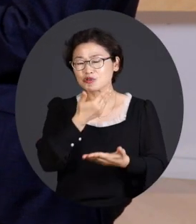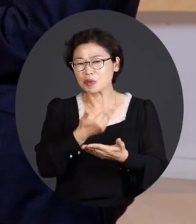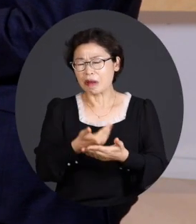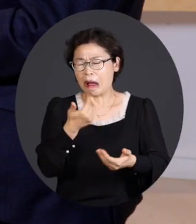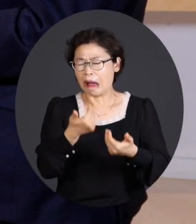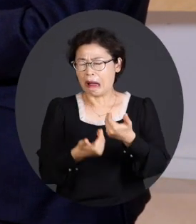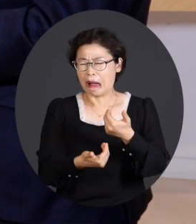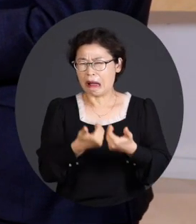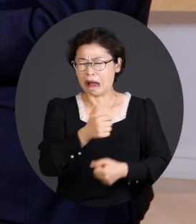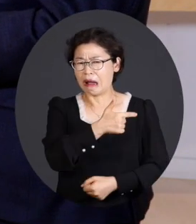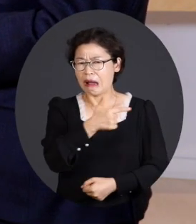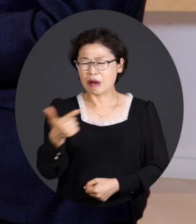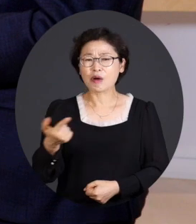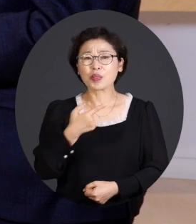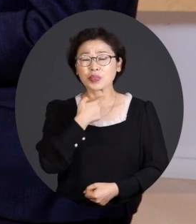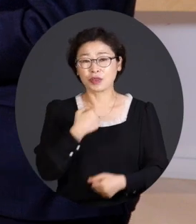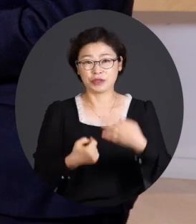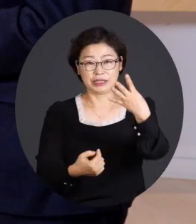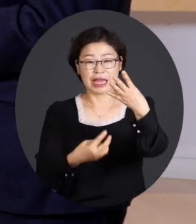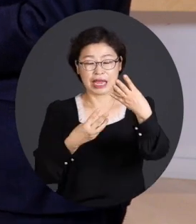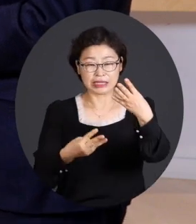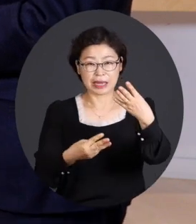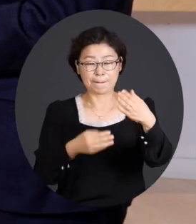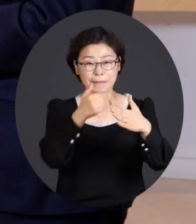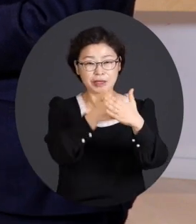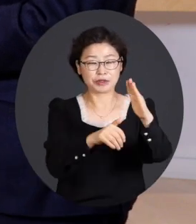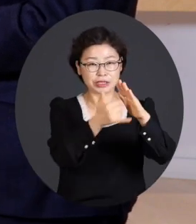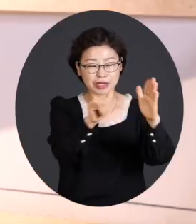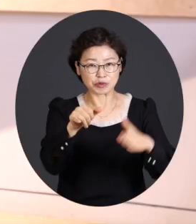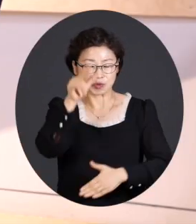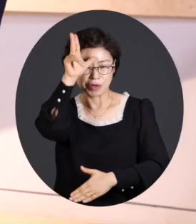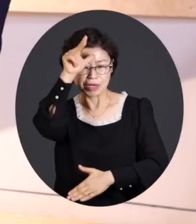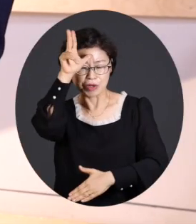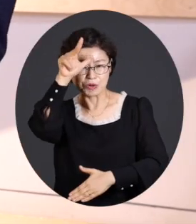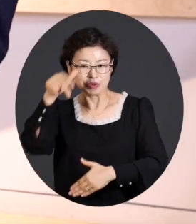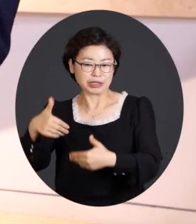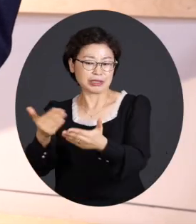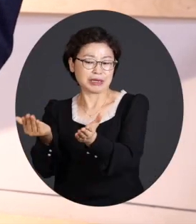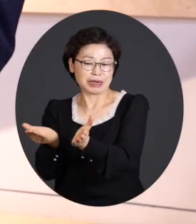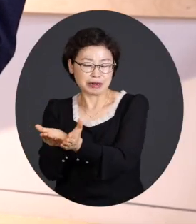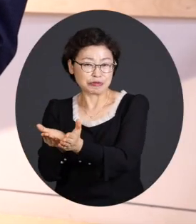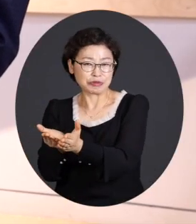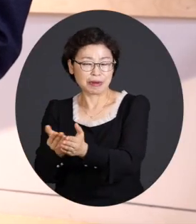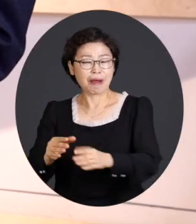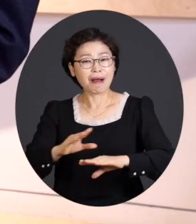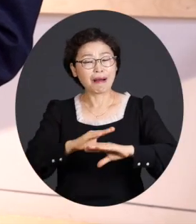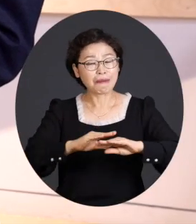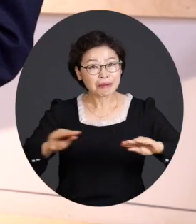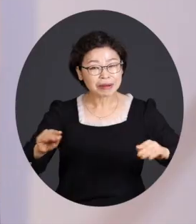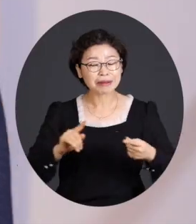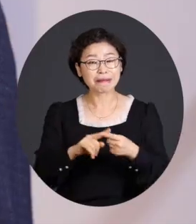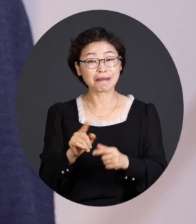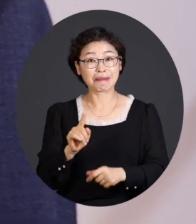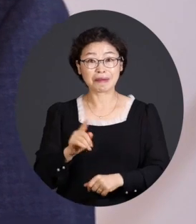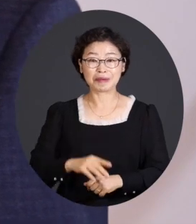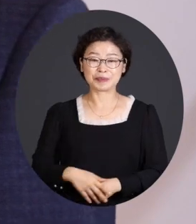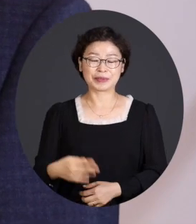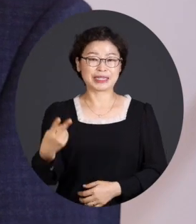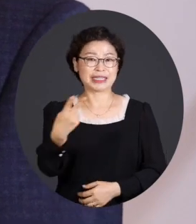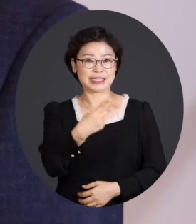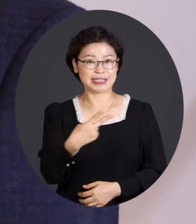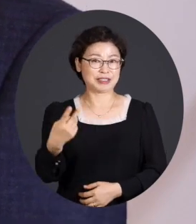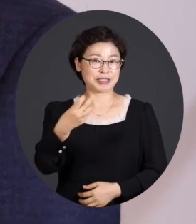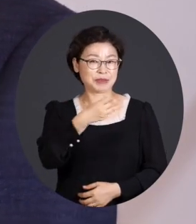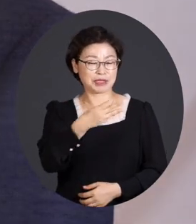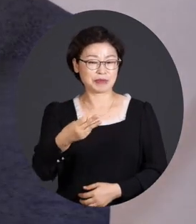되게 심할 것 같은, 이게 4.3 유족회하고 제주 경호회가 이게 화해 선언을 했다는데, 이건 어떻게 된 거죠?